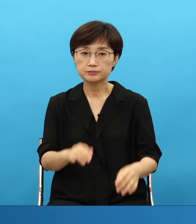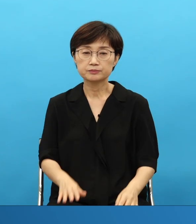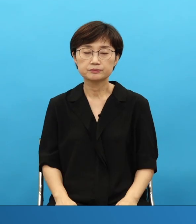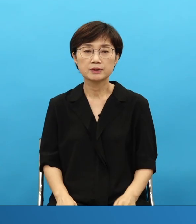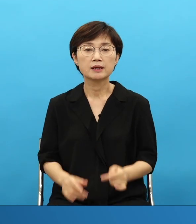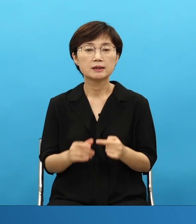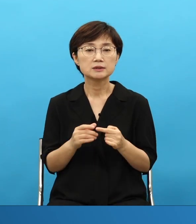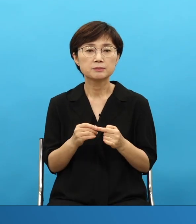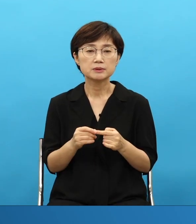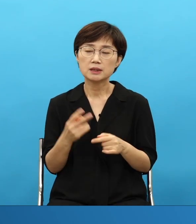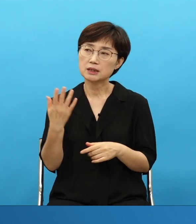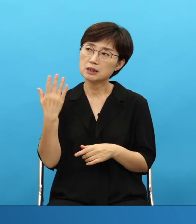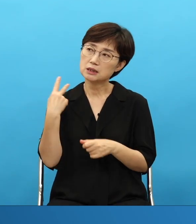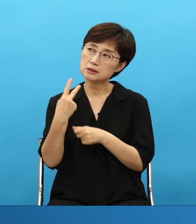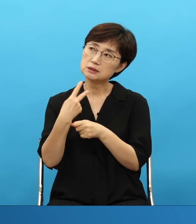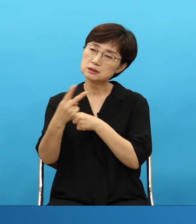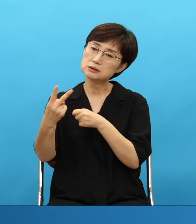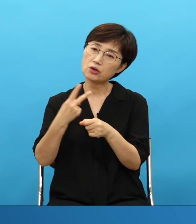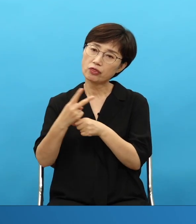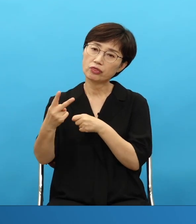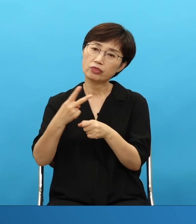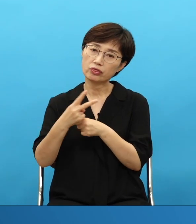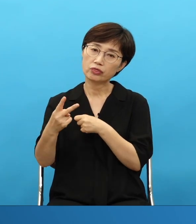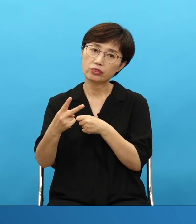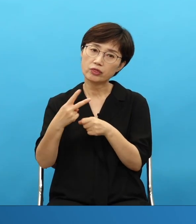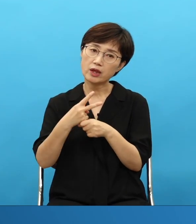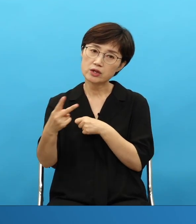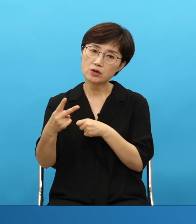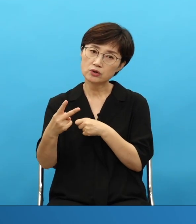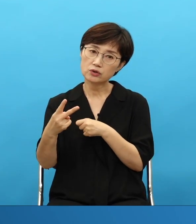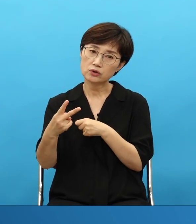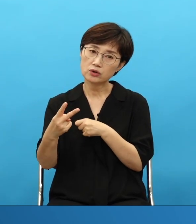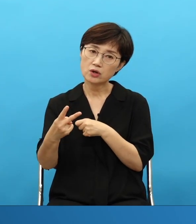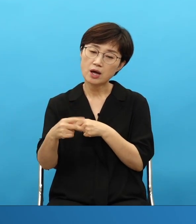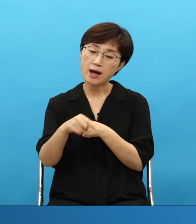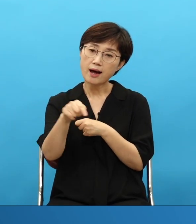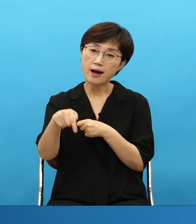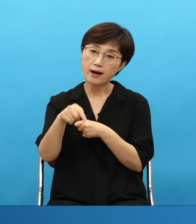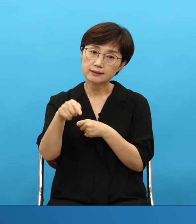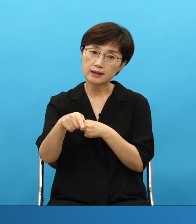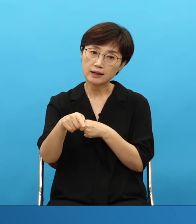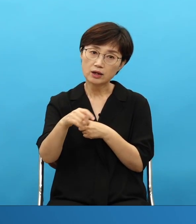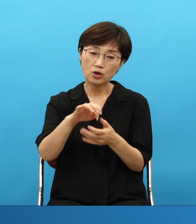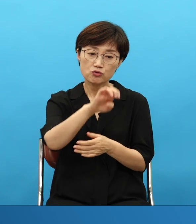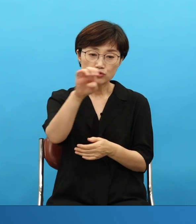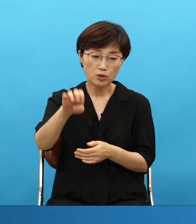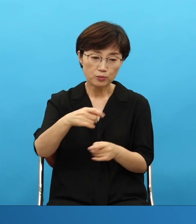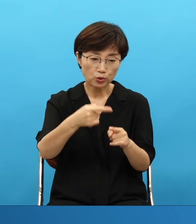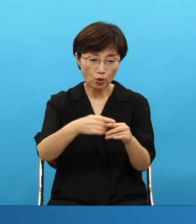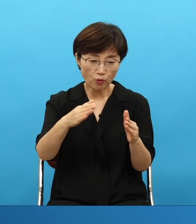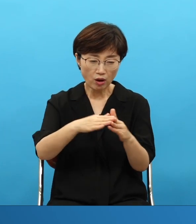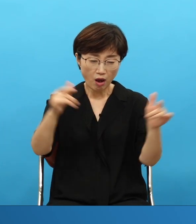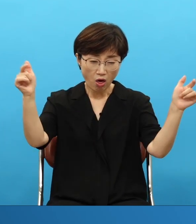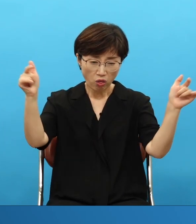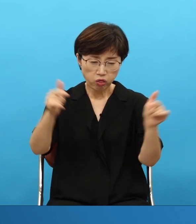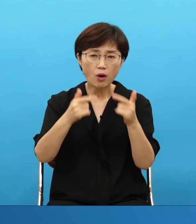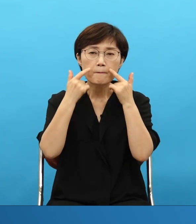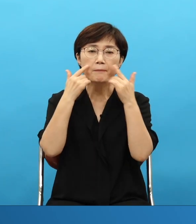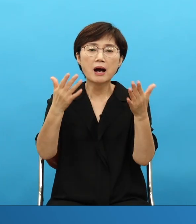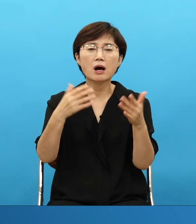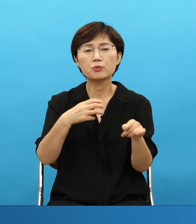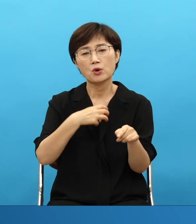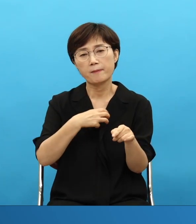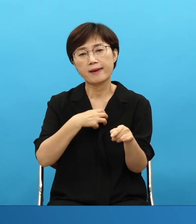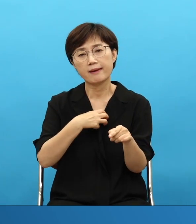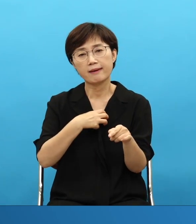한 2년 안에 유럽에 수만 개 교회 문 닫는 걸로 확인됐습니다. 위기 왔습니다. 전도 운동이